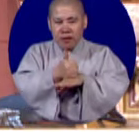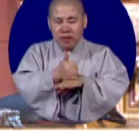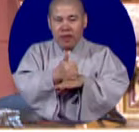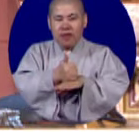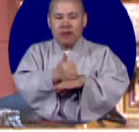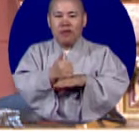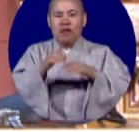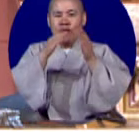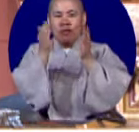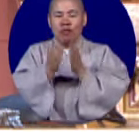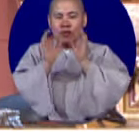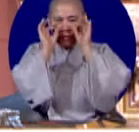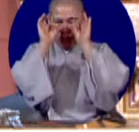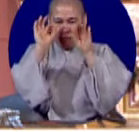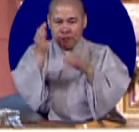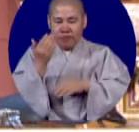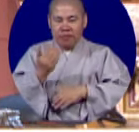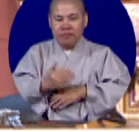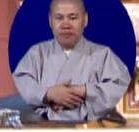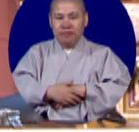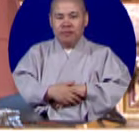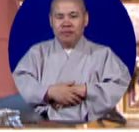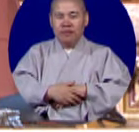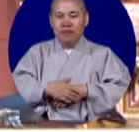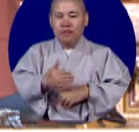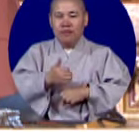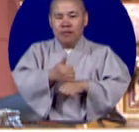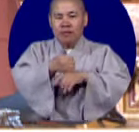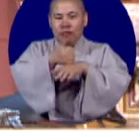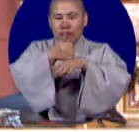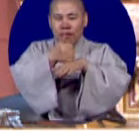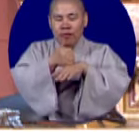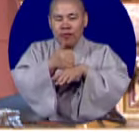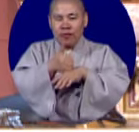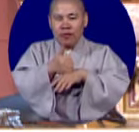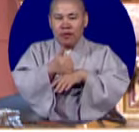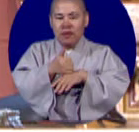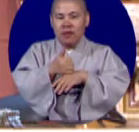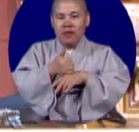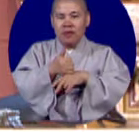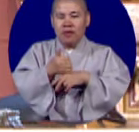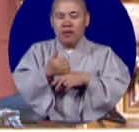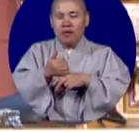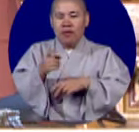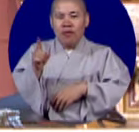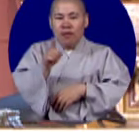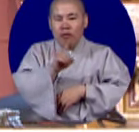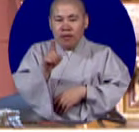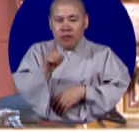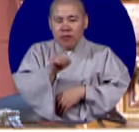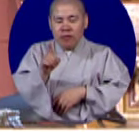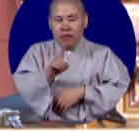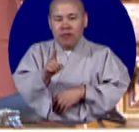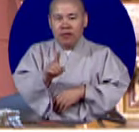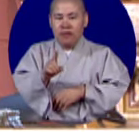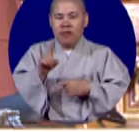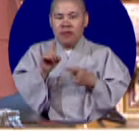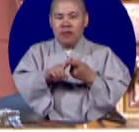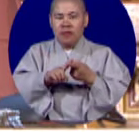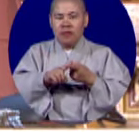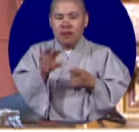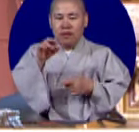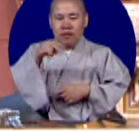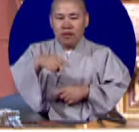이게. 그래서 보살은 이 유의법이 어떤 것이다라는 거.